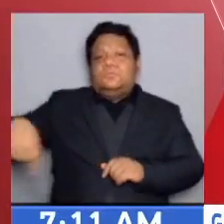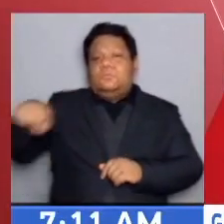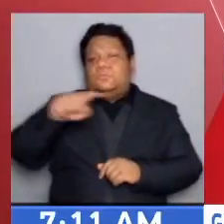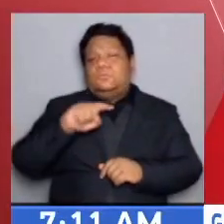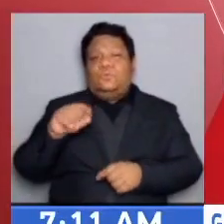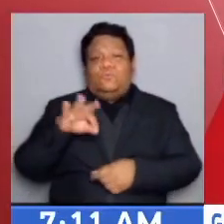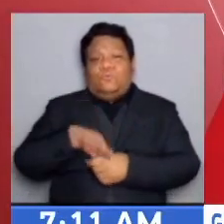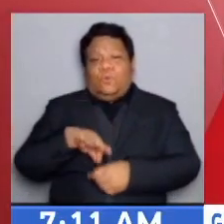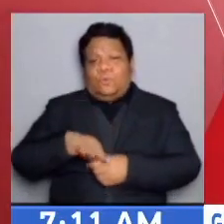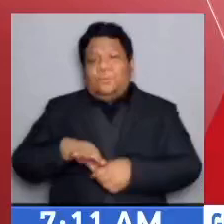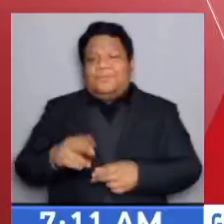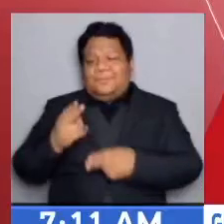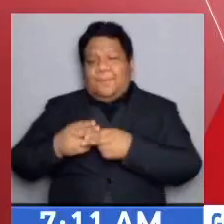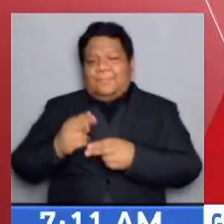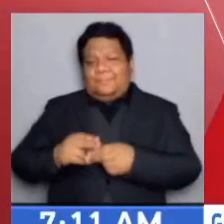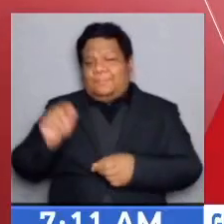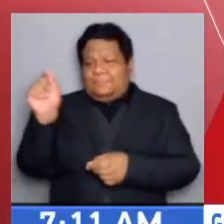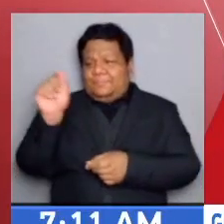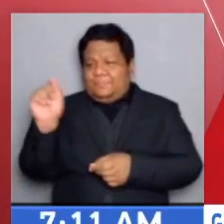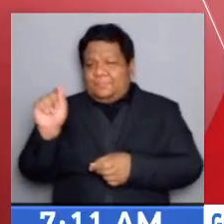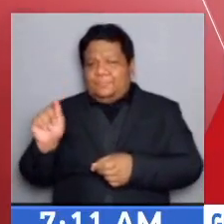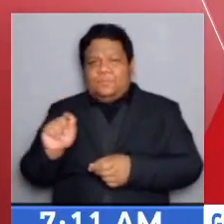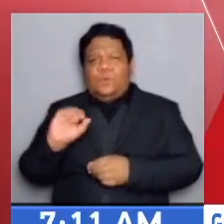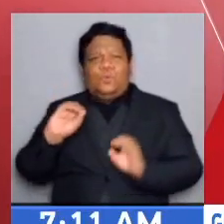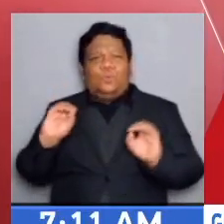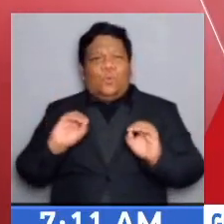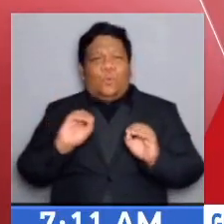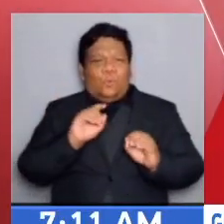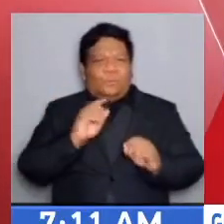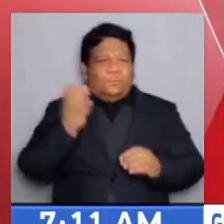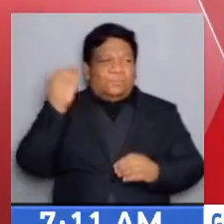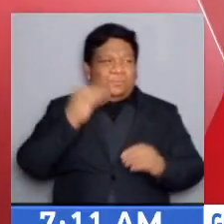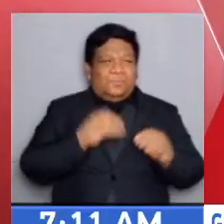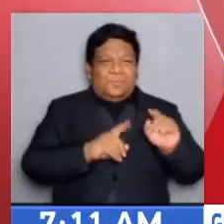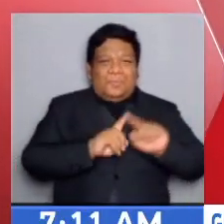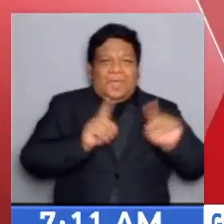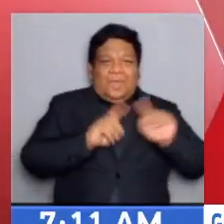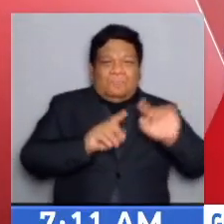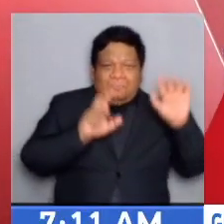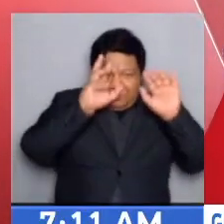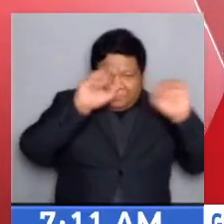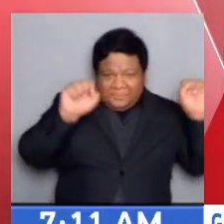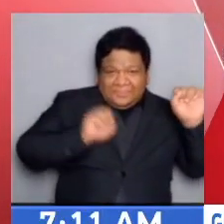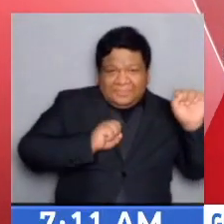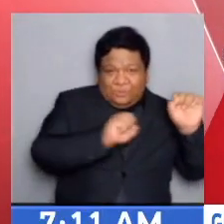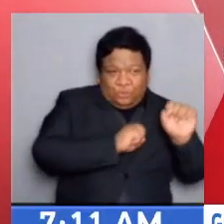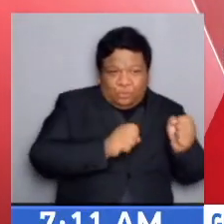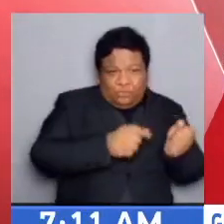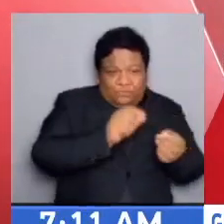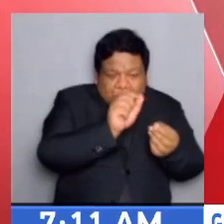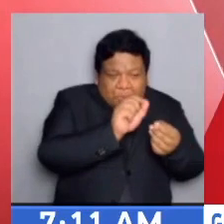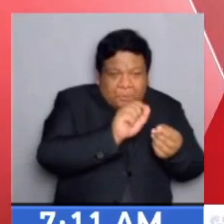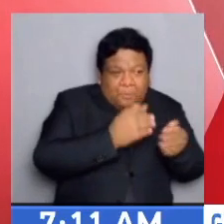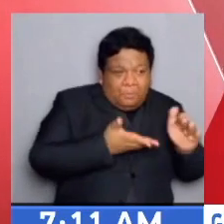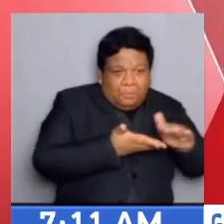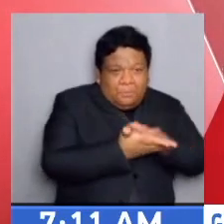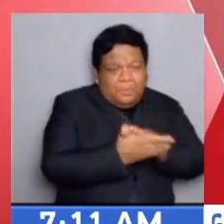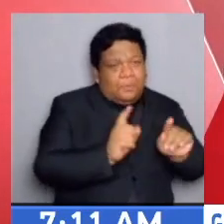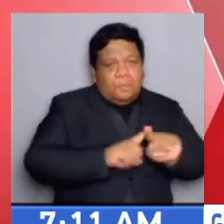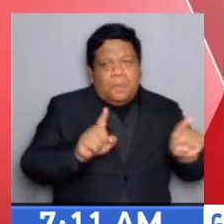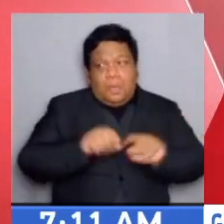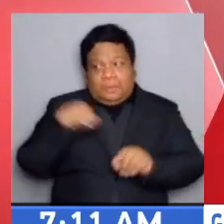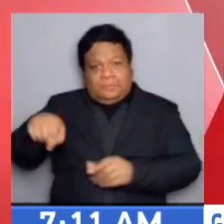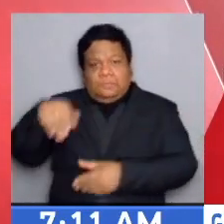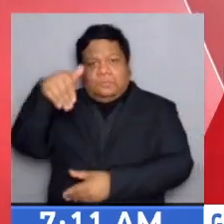ng mga kandidato. At syempre malalaman pa natin yung mga kandidato pag nag-file sila ng candidacy. Yun din po yung kadahilan ng Sir Ivan kung bakit natin nireset ang filing